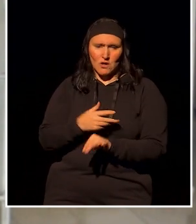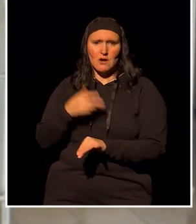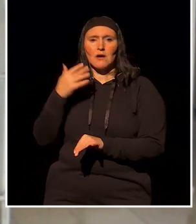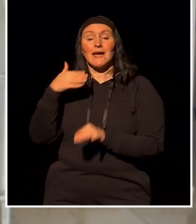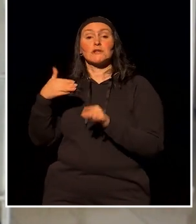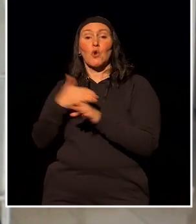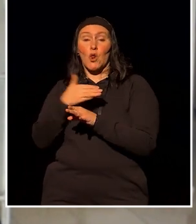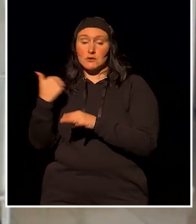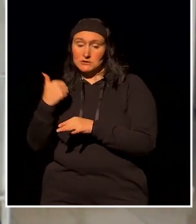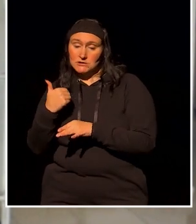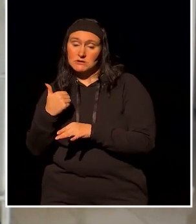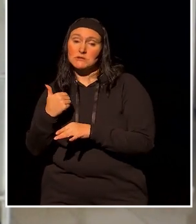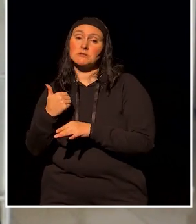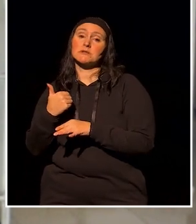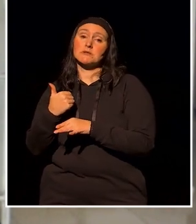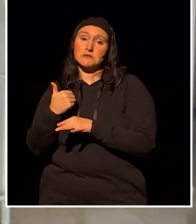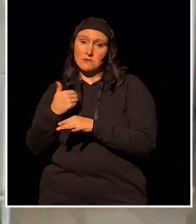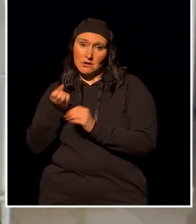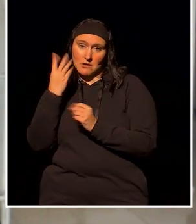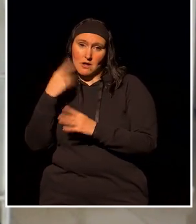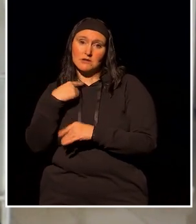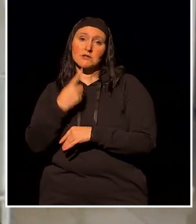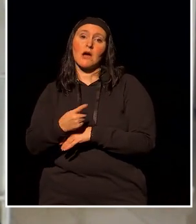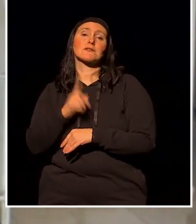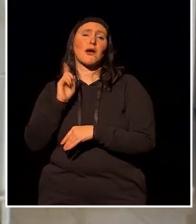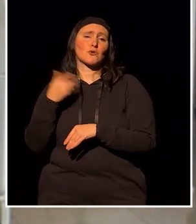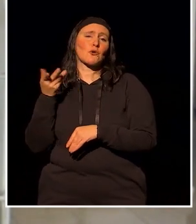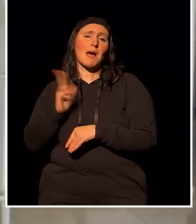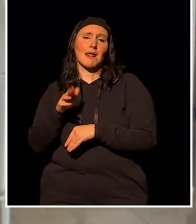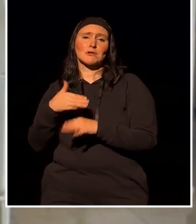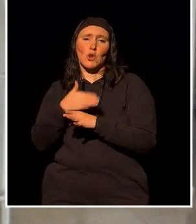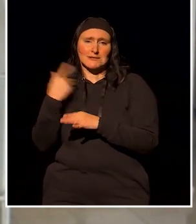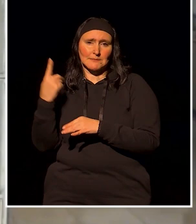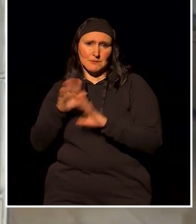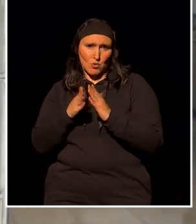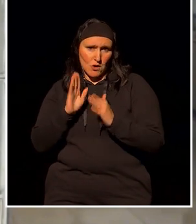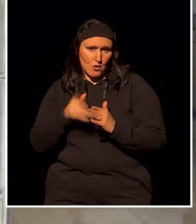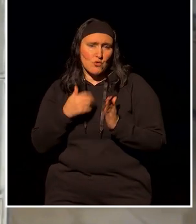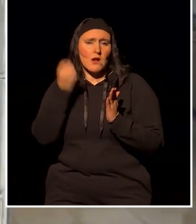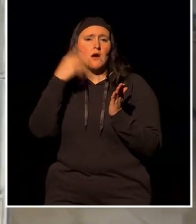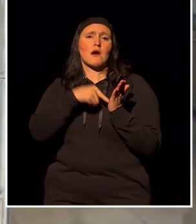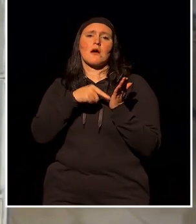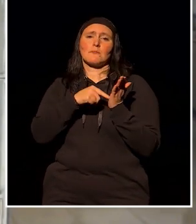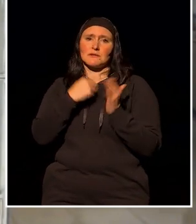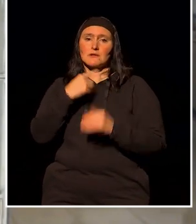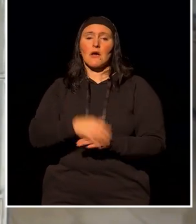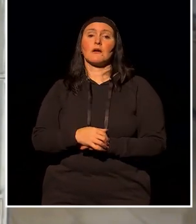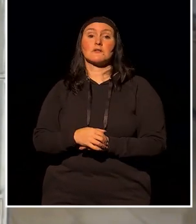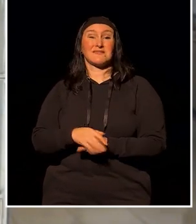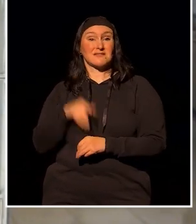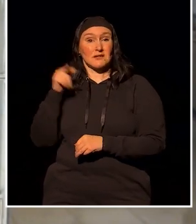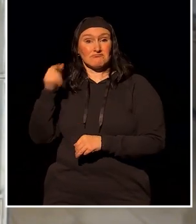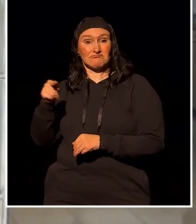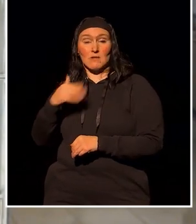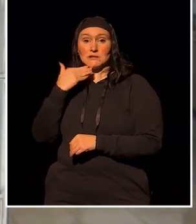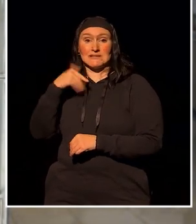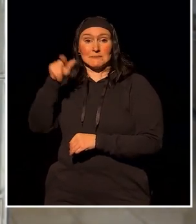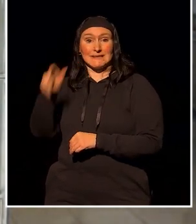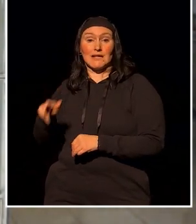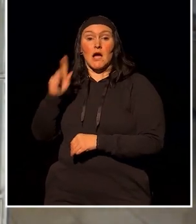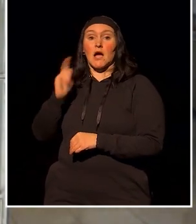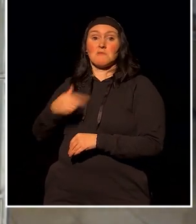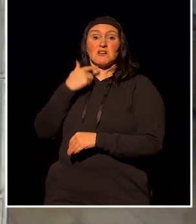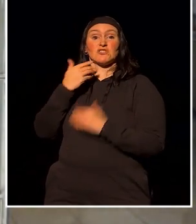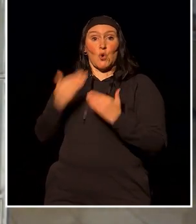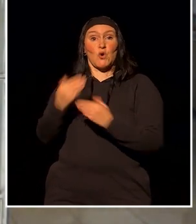Büchern immer sehr, sehr, sehr überzeugend aufgezeigt hat, jetzt plötzlich ein Antisemitismus aufgedeckt wird,